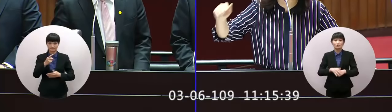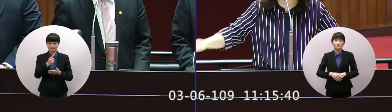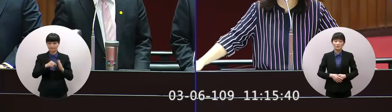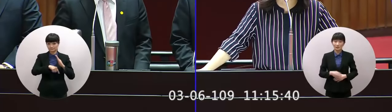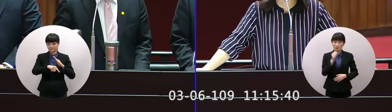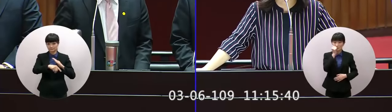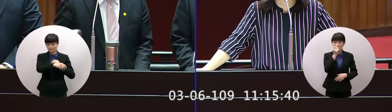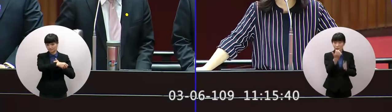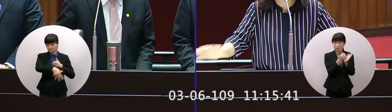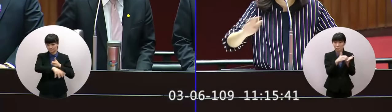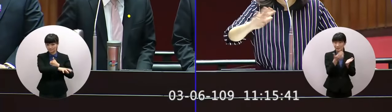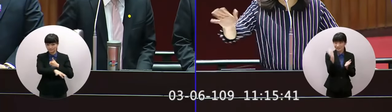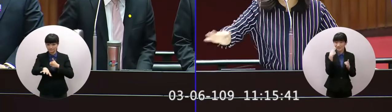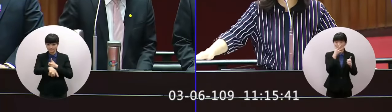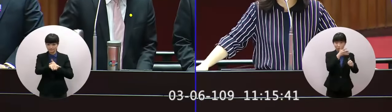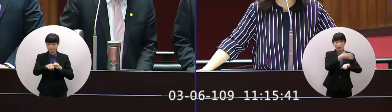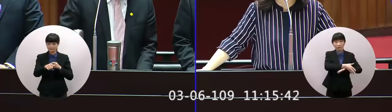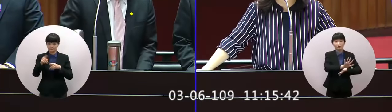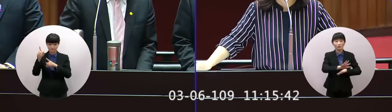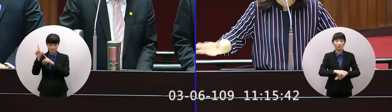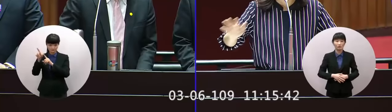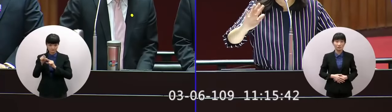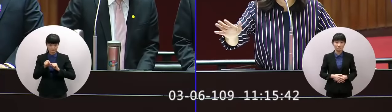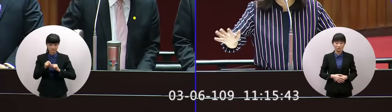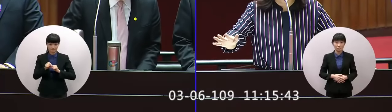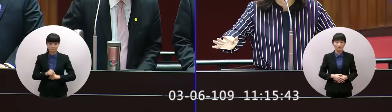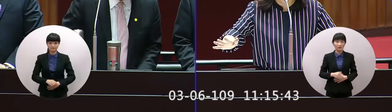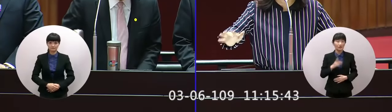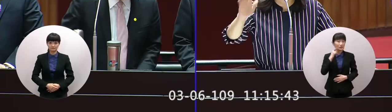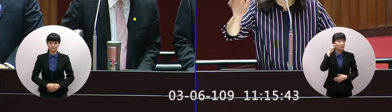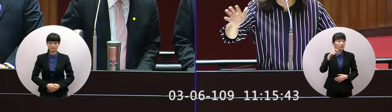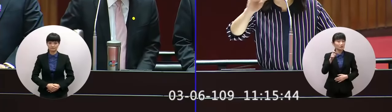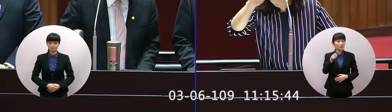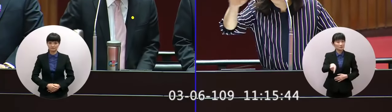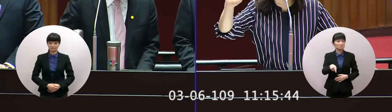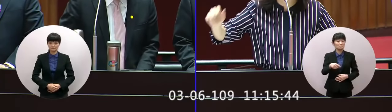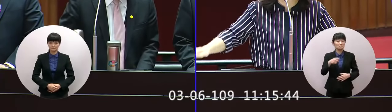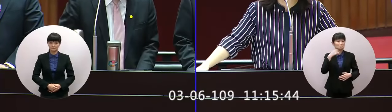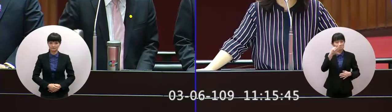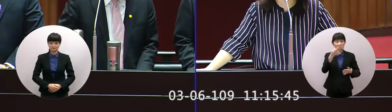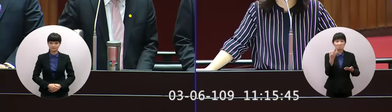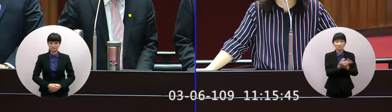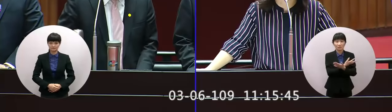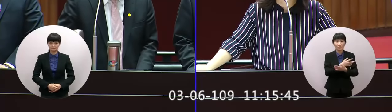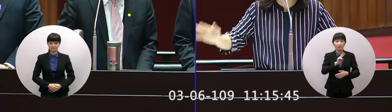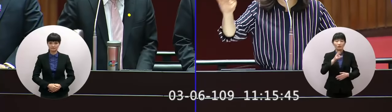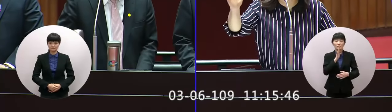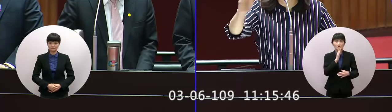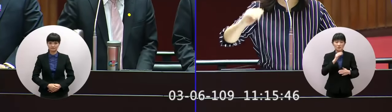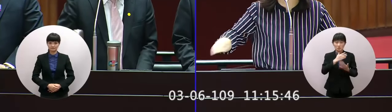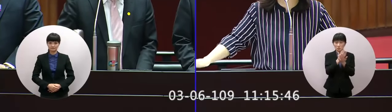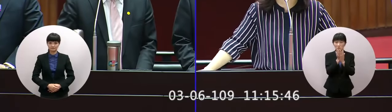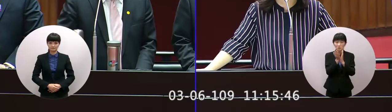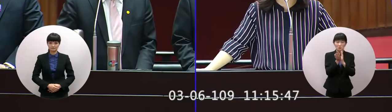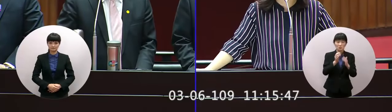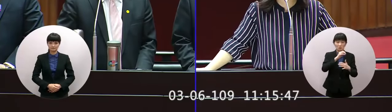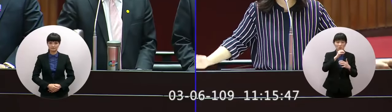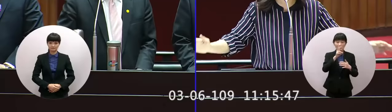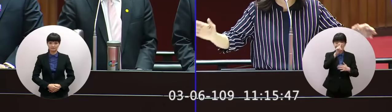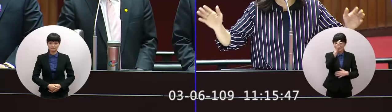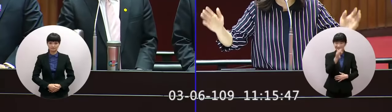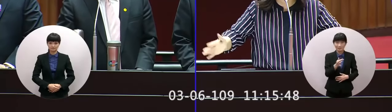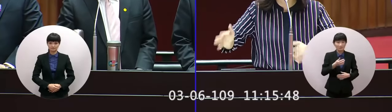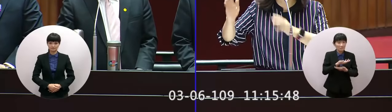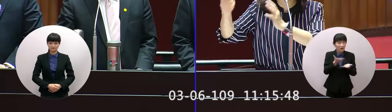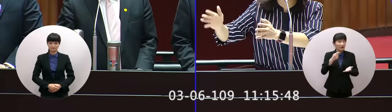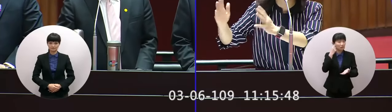别预算质询，我就问你说，你才一个摸搞啦，要不然就是你要加很多限制才会20亿，因